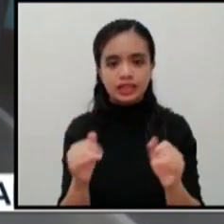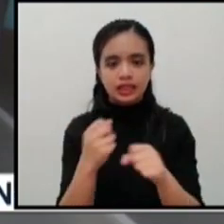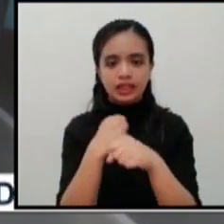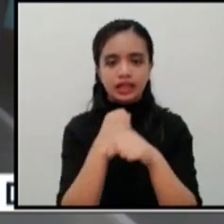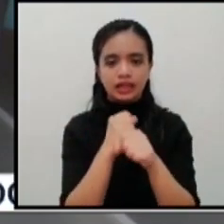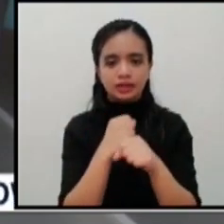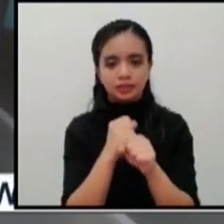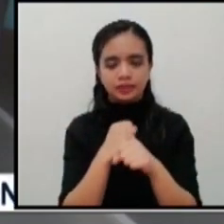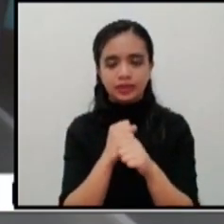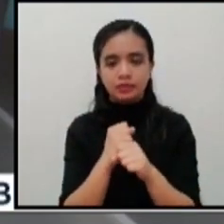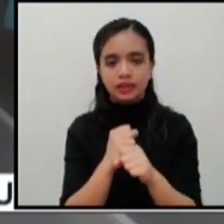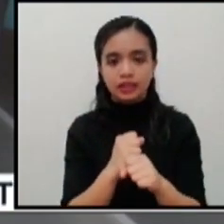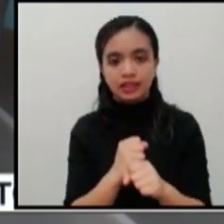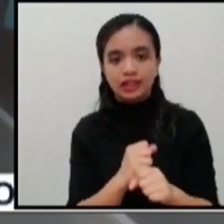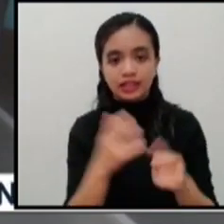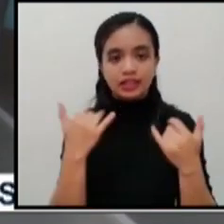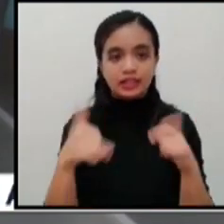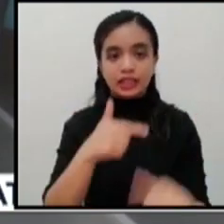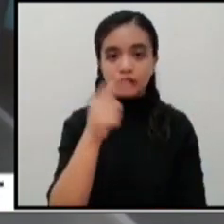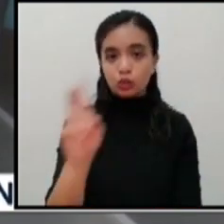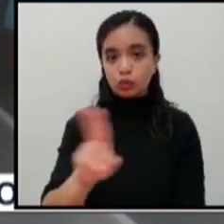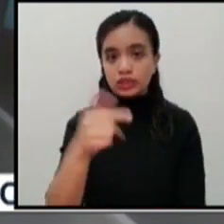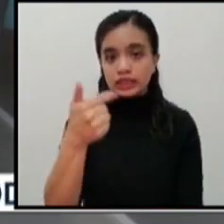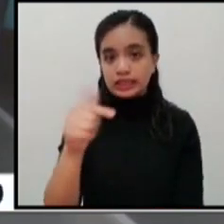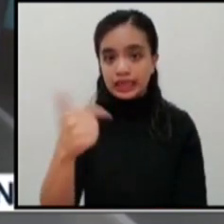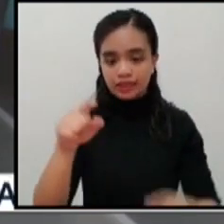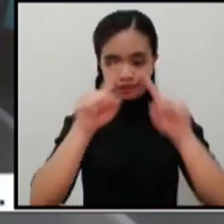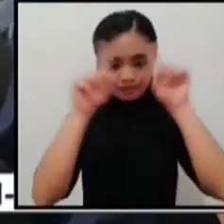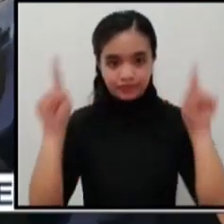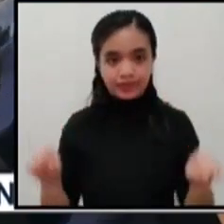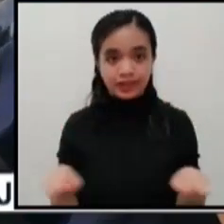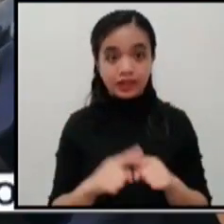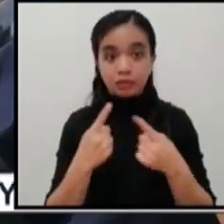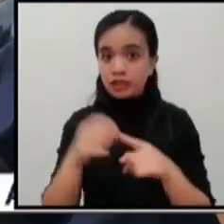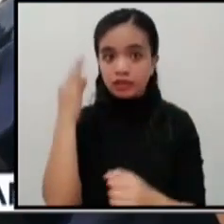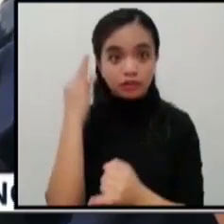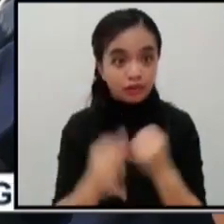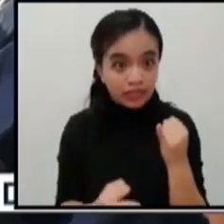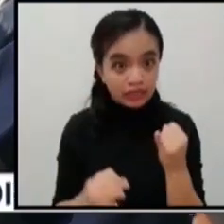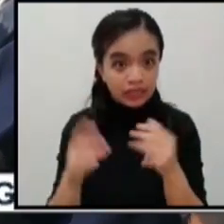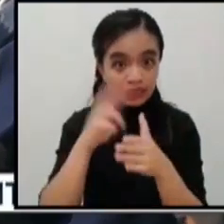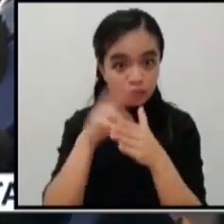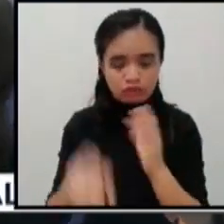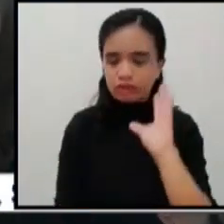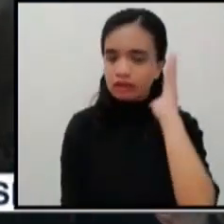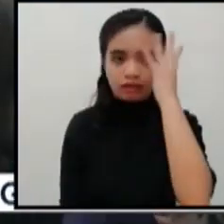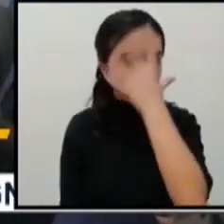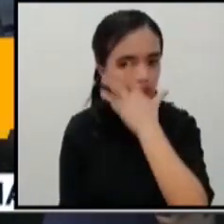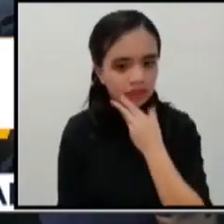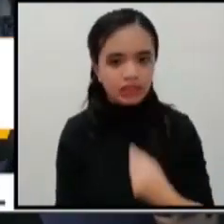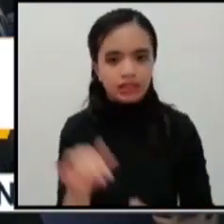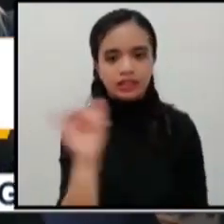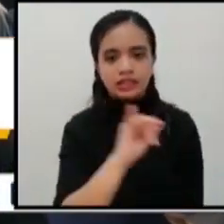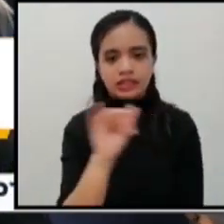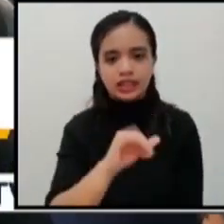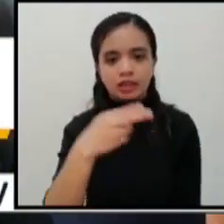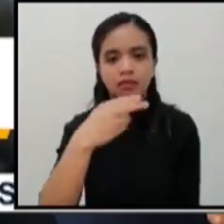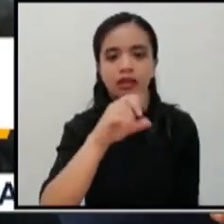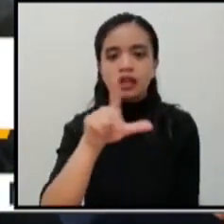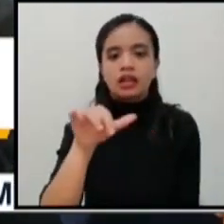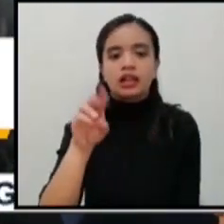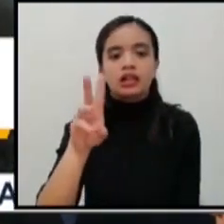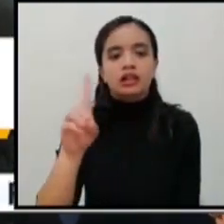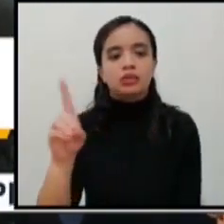naka-green screen pa sila. Pero yung final output, ay, ang ganda po. Parang Hollywood movie. Parang Hollywood movie siya.